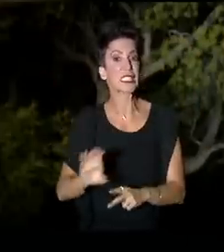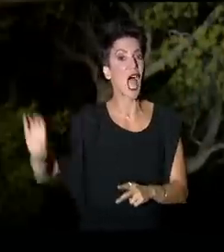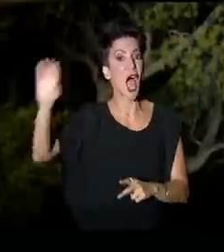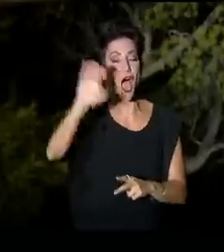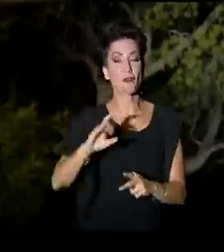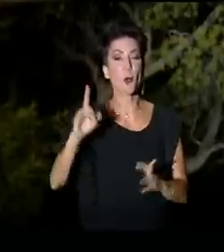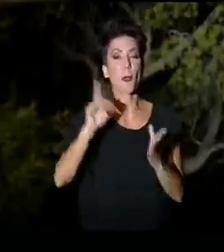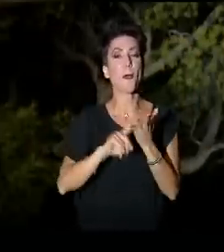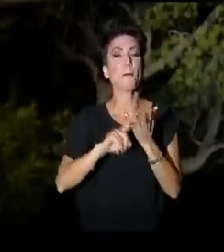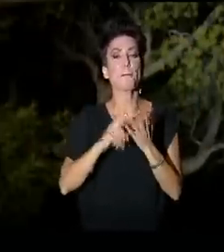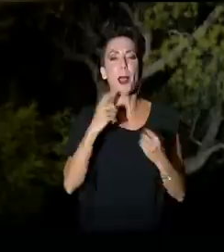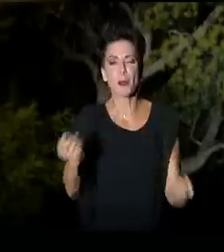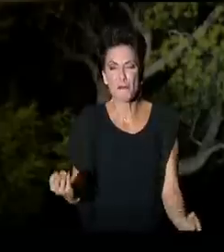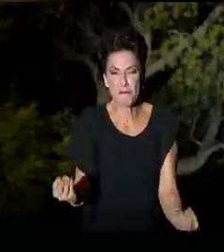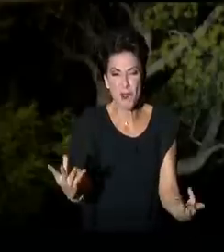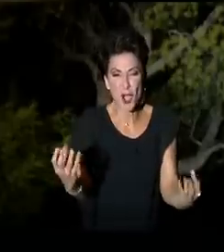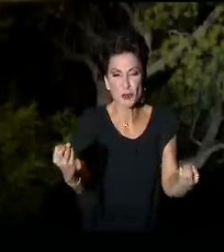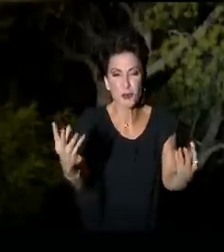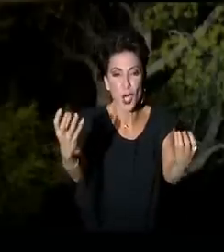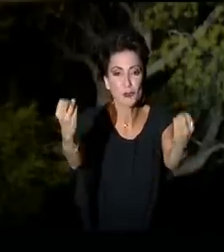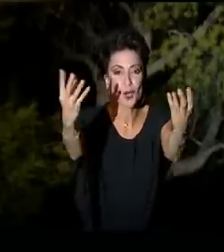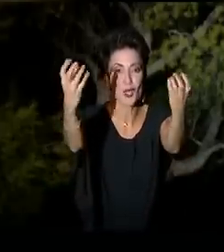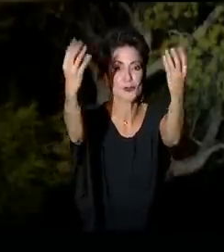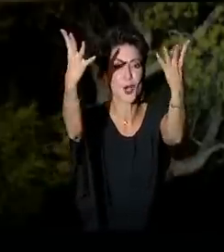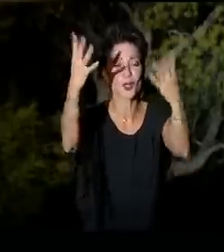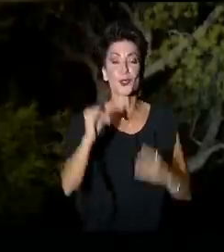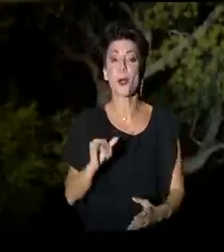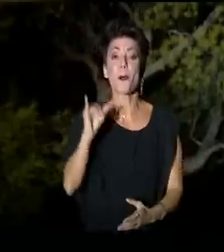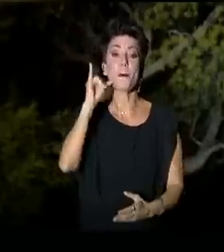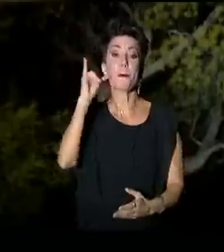αυτό το φως που αιώνια θα εκπέμπει